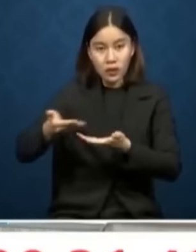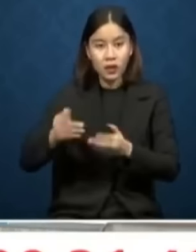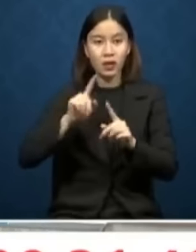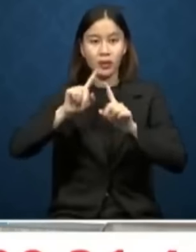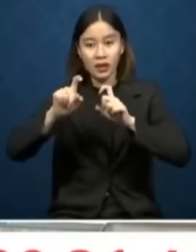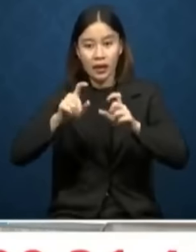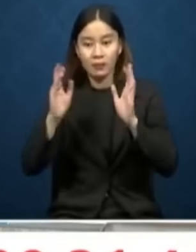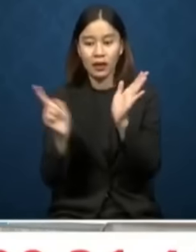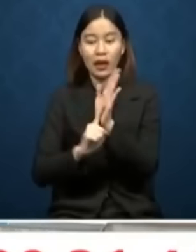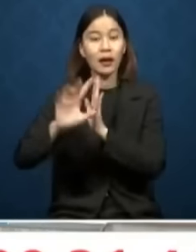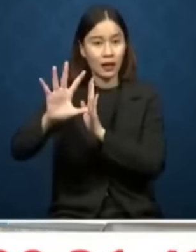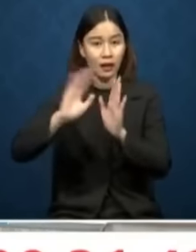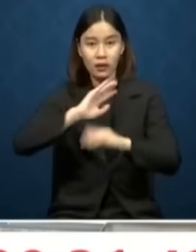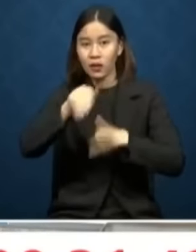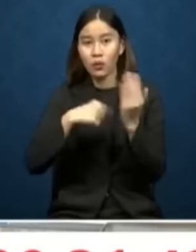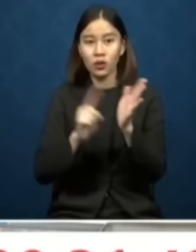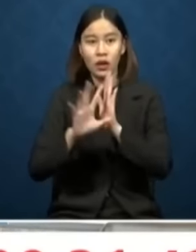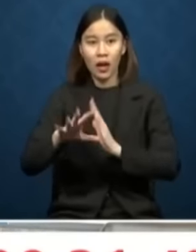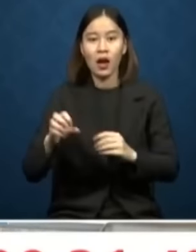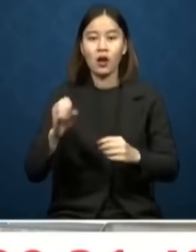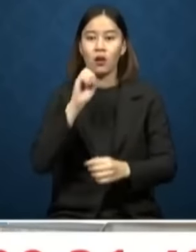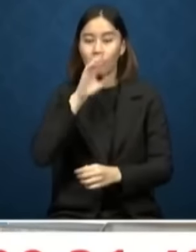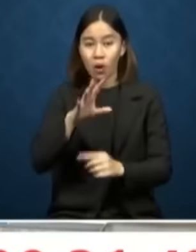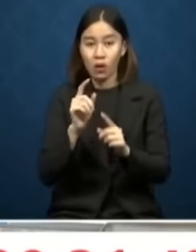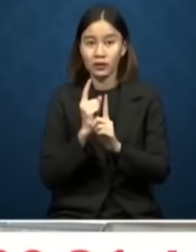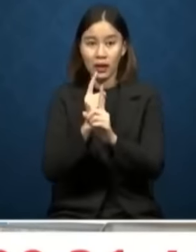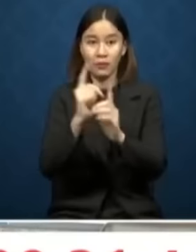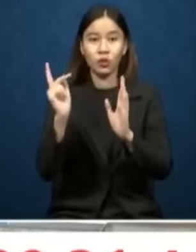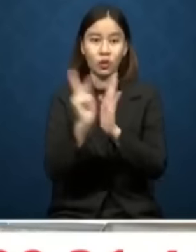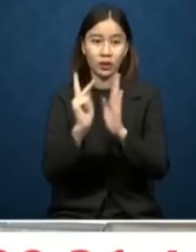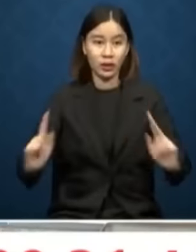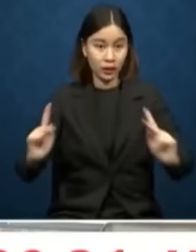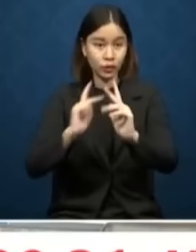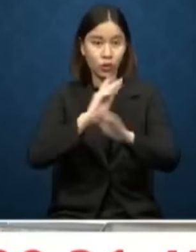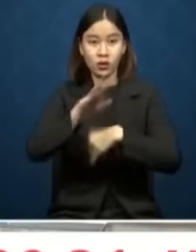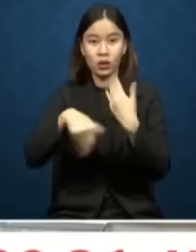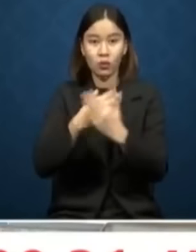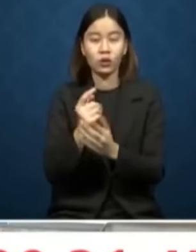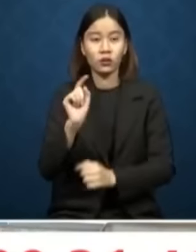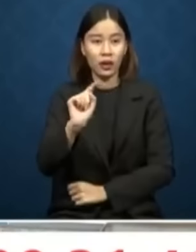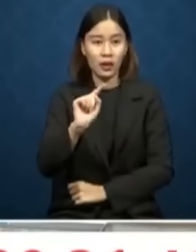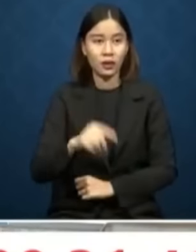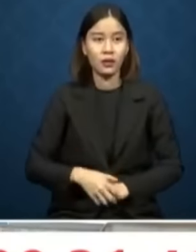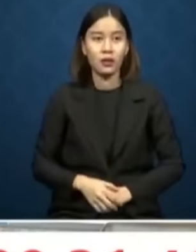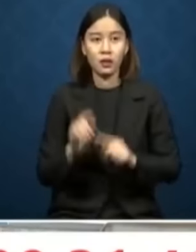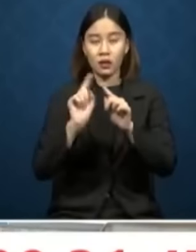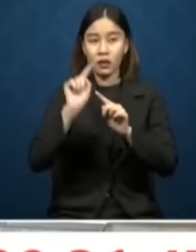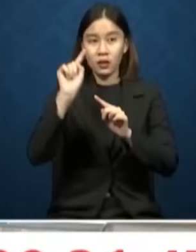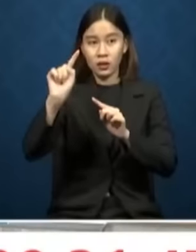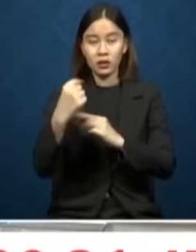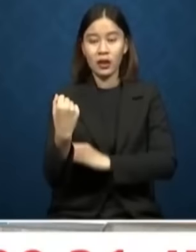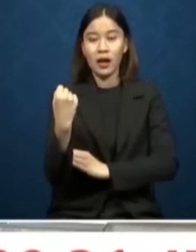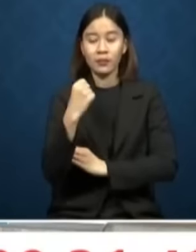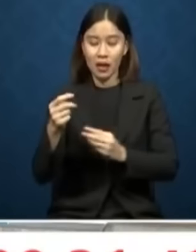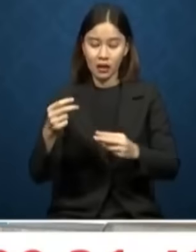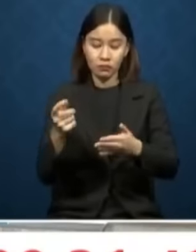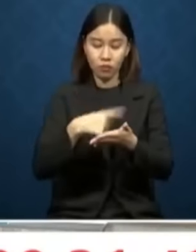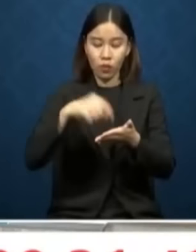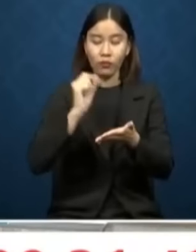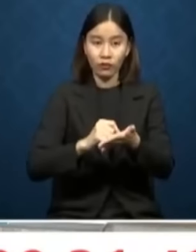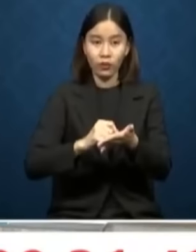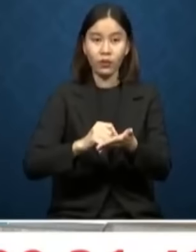มด5ครั้งยืนยันตามกฎกระทรวงหมดว่า1อำนาจอนุมัติเป็น